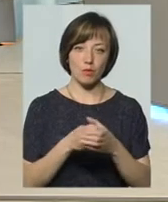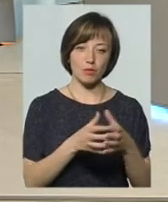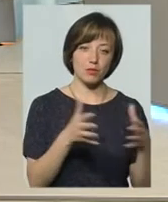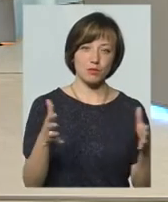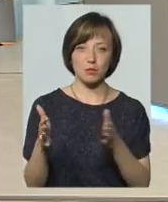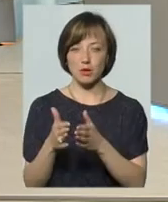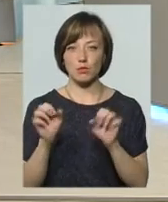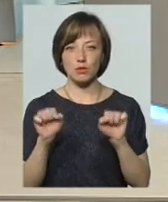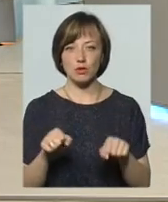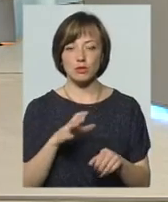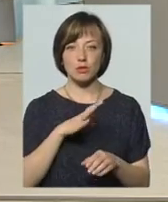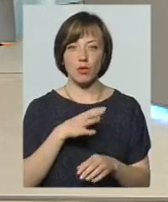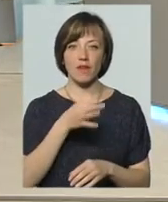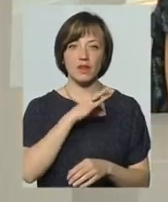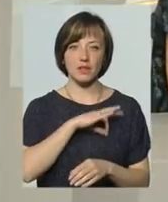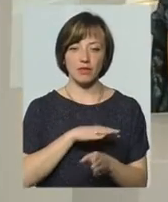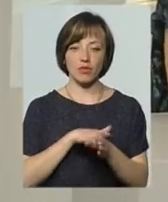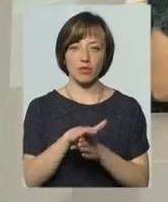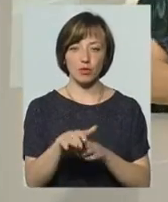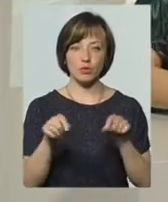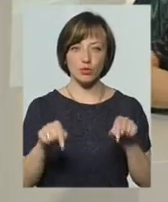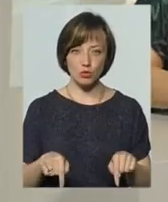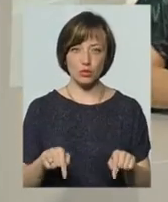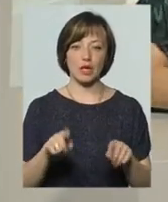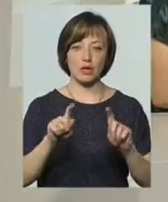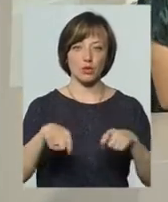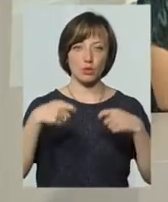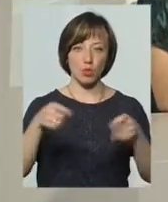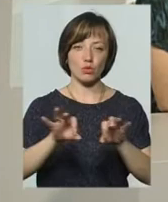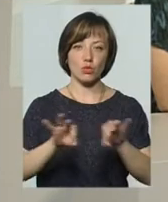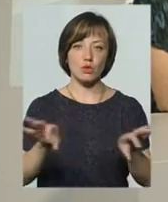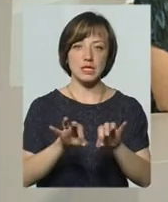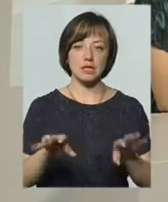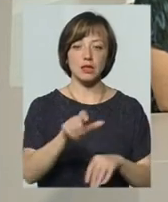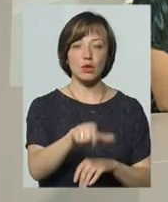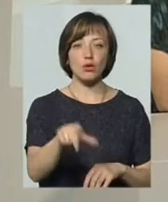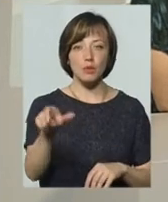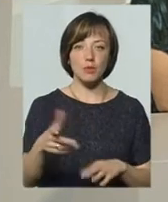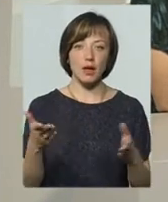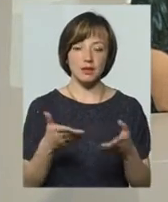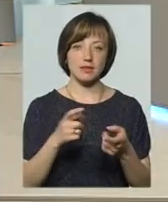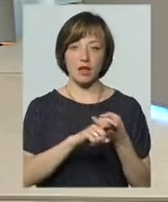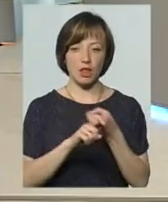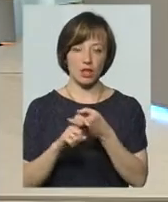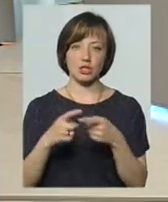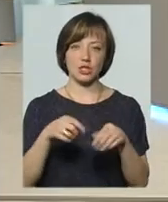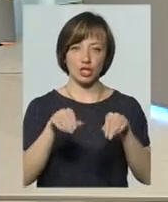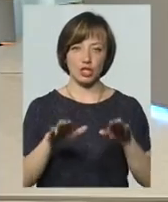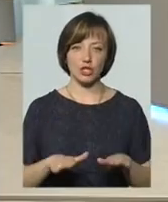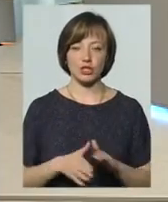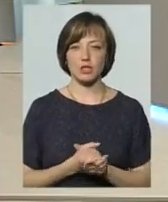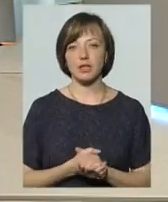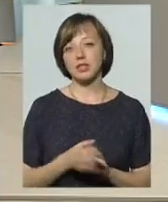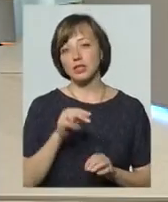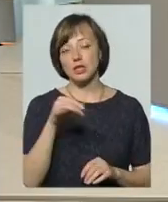меншому, можна було ефективно реалізовувати і доносити до тих людей, від кого насправді залежить рішення, чи то